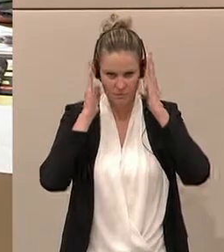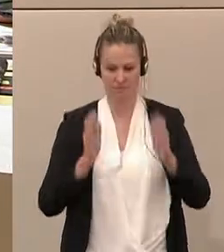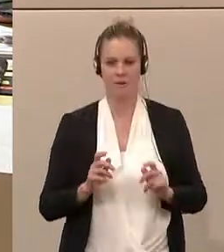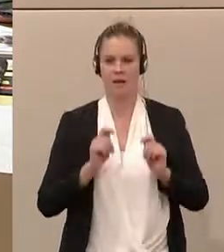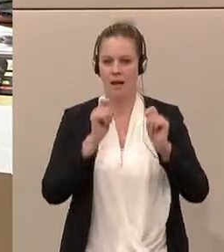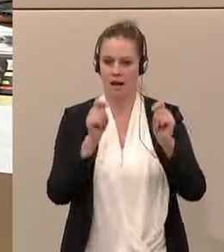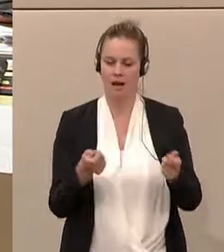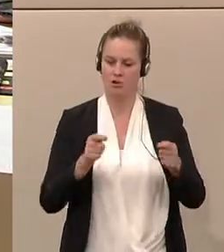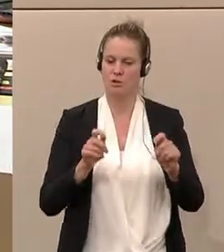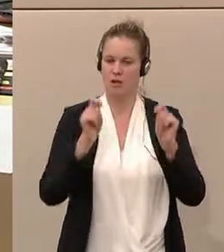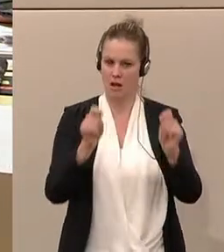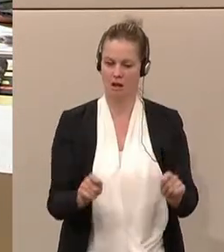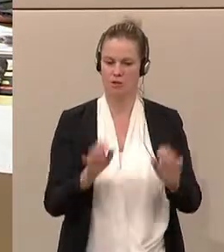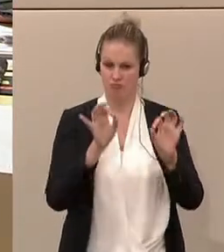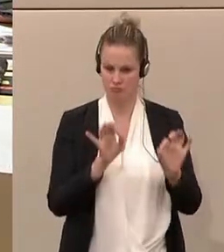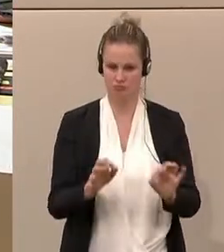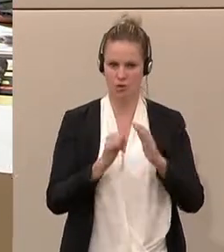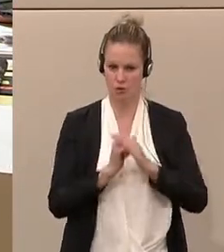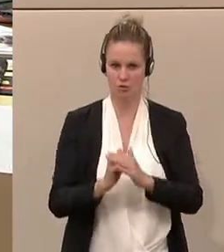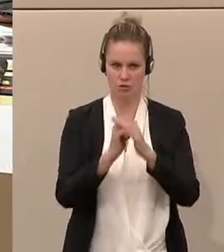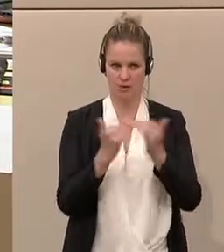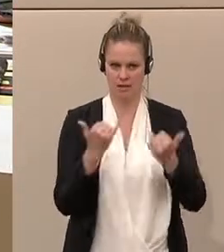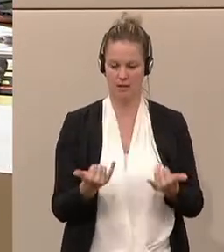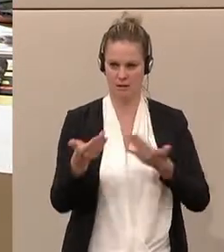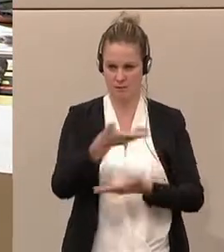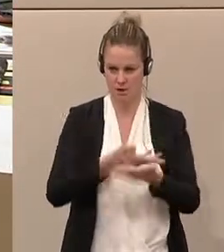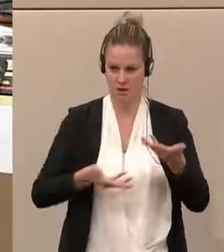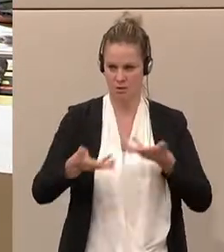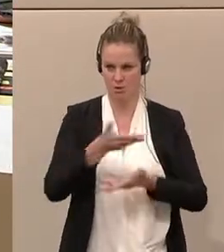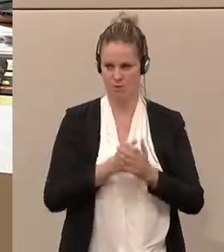Diese sei auch der Entwicklung des ländlichen Raums zugute gekommen.